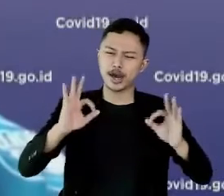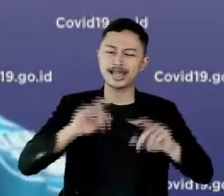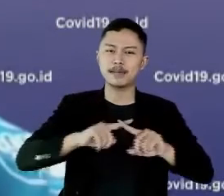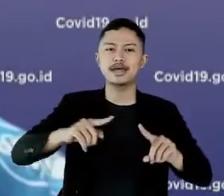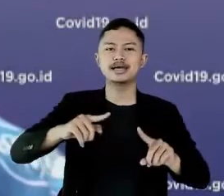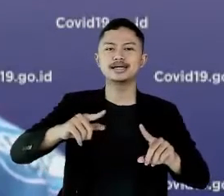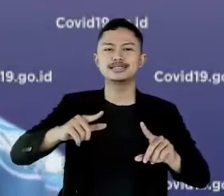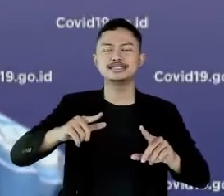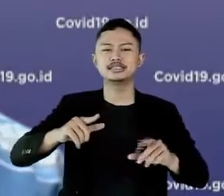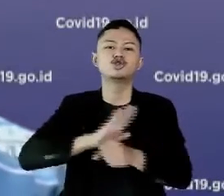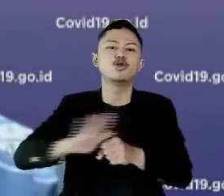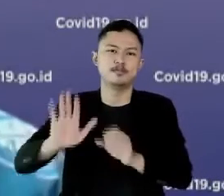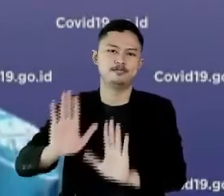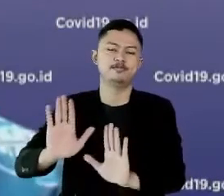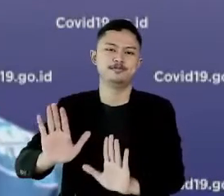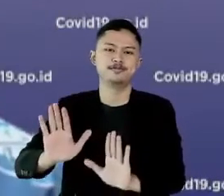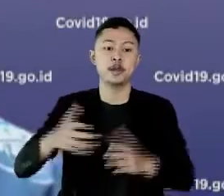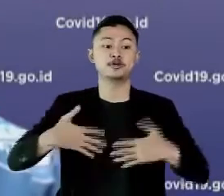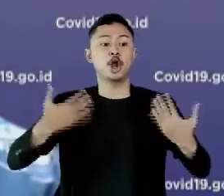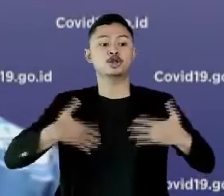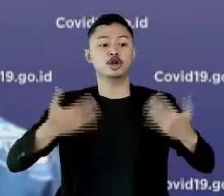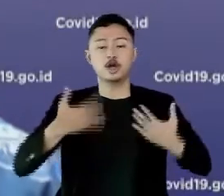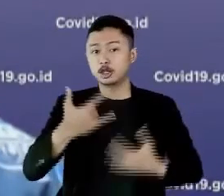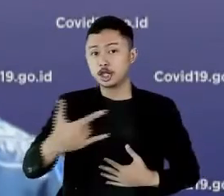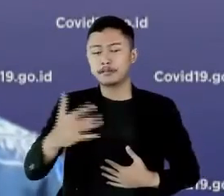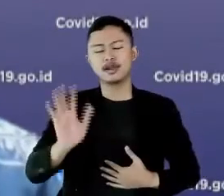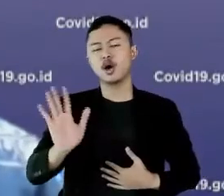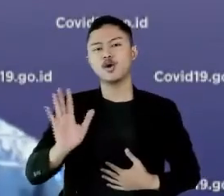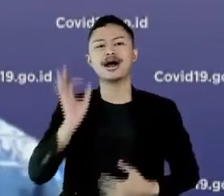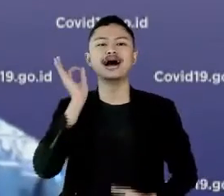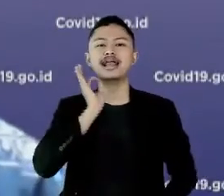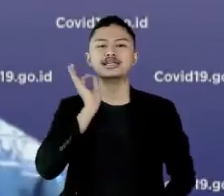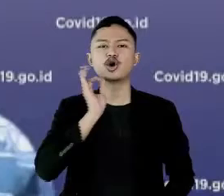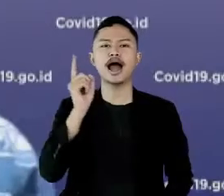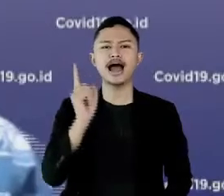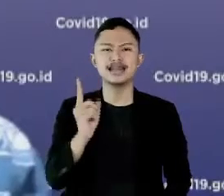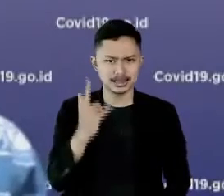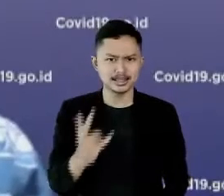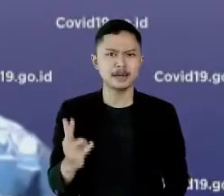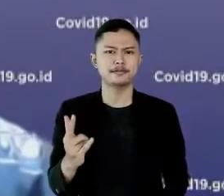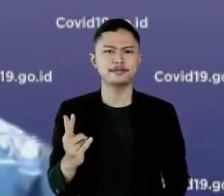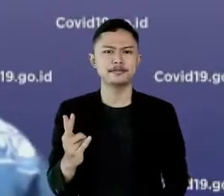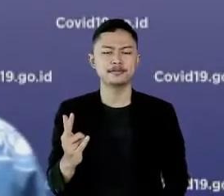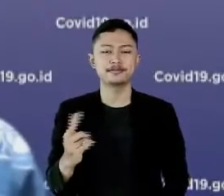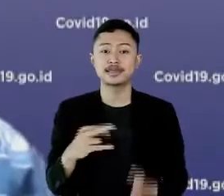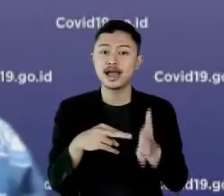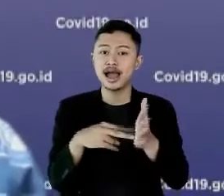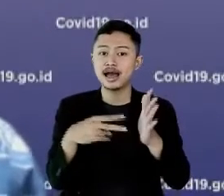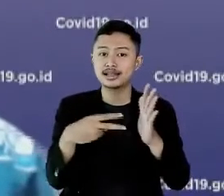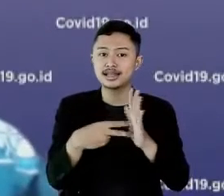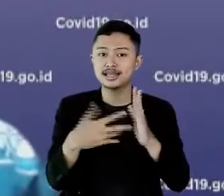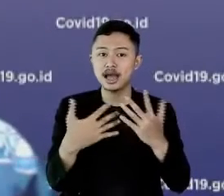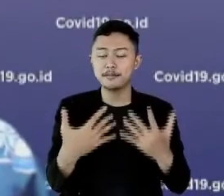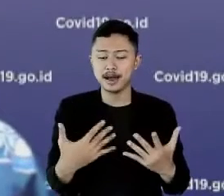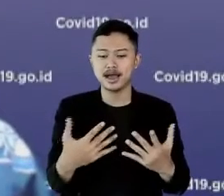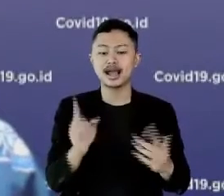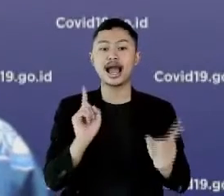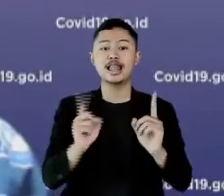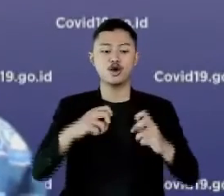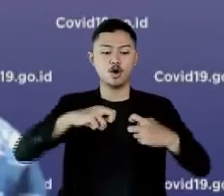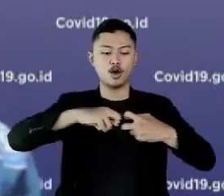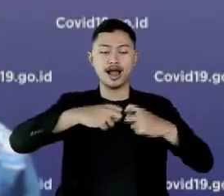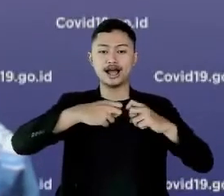masih ada. Ya, risiko untuk meningkat lagi masih ada nih. Ya, karena otomatis kan dengan penularan